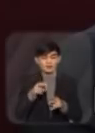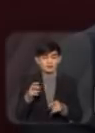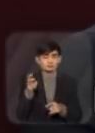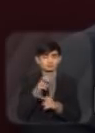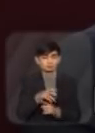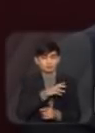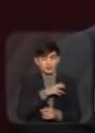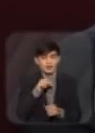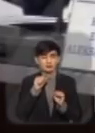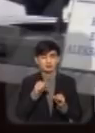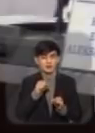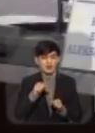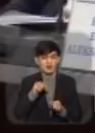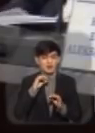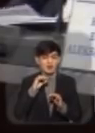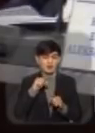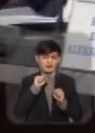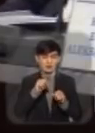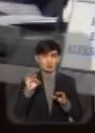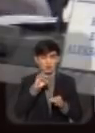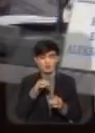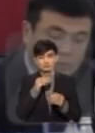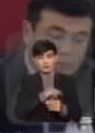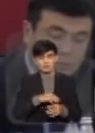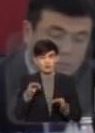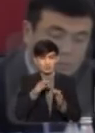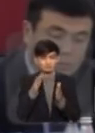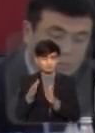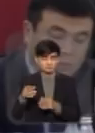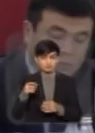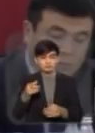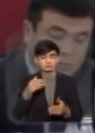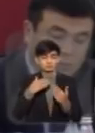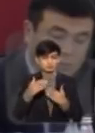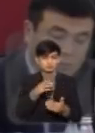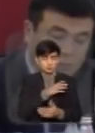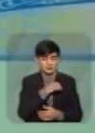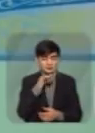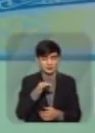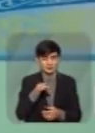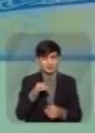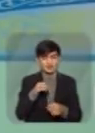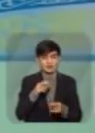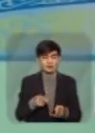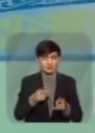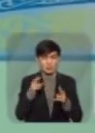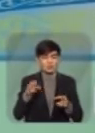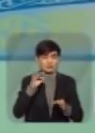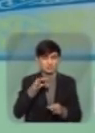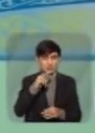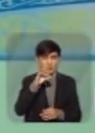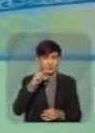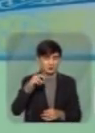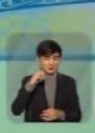мен адвокатураның қызметімен де танысқан. Олар ұсыныстардың ескеріліп отыратынын айтады. Қазір қылмыстық процессуалдық кодекске, естіп